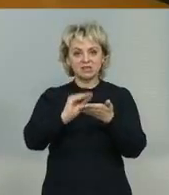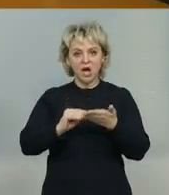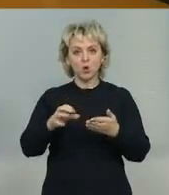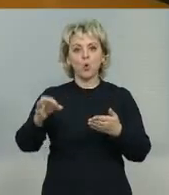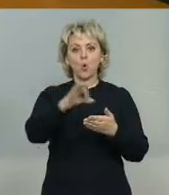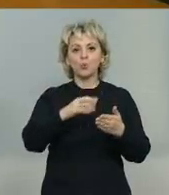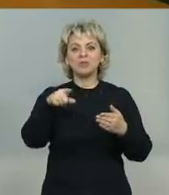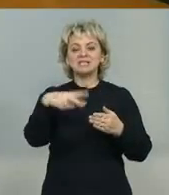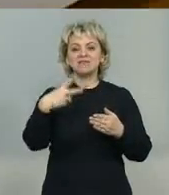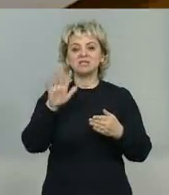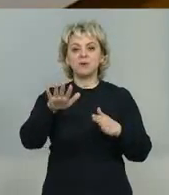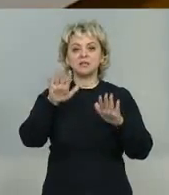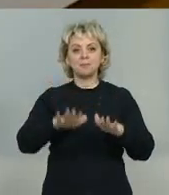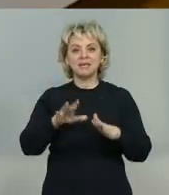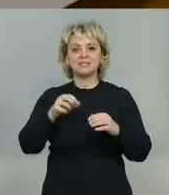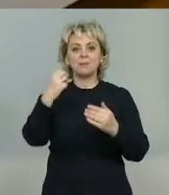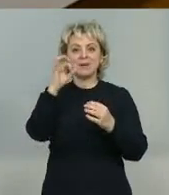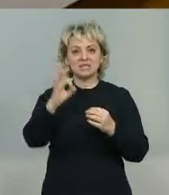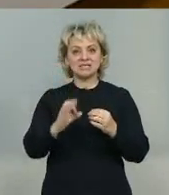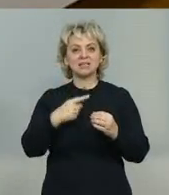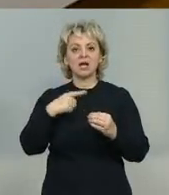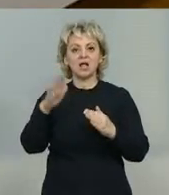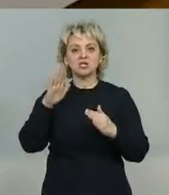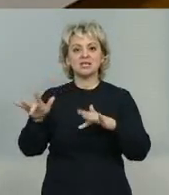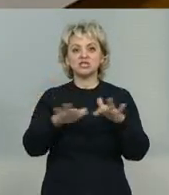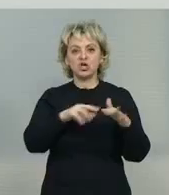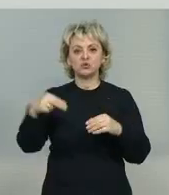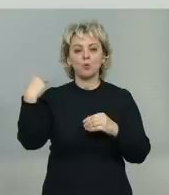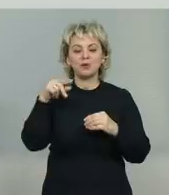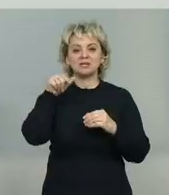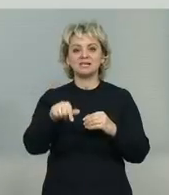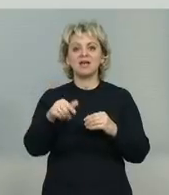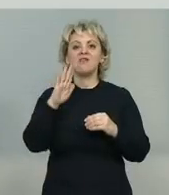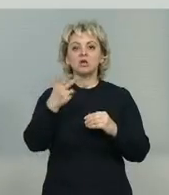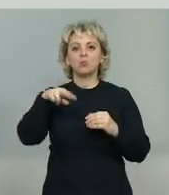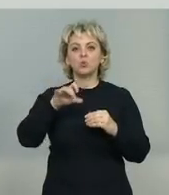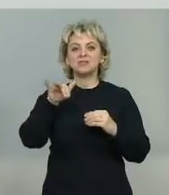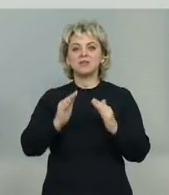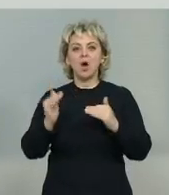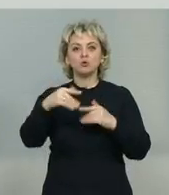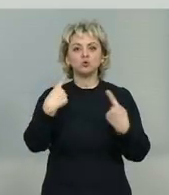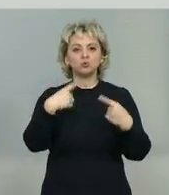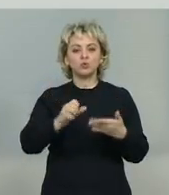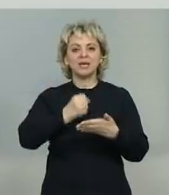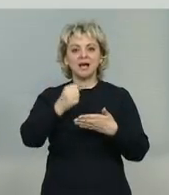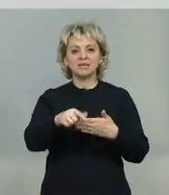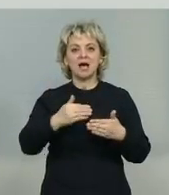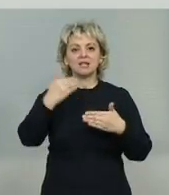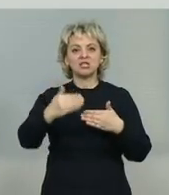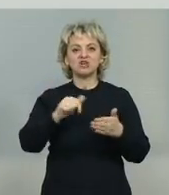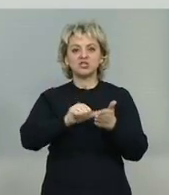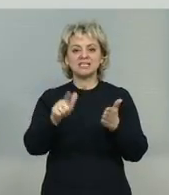данным, область на 25-м месте по проценту голосования за действующего президента. Владимир Путин обошел других кандидатов с